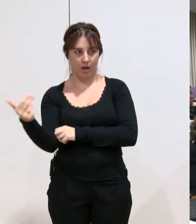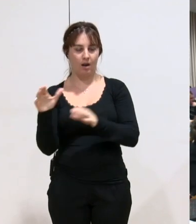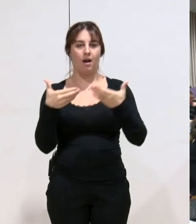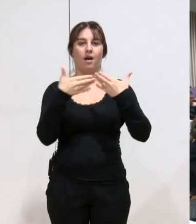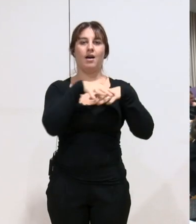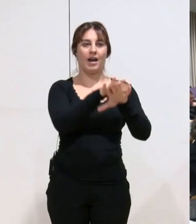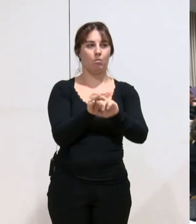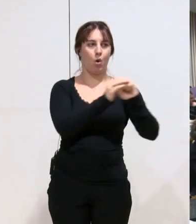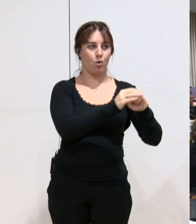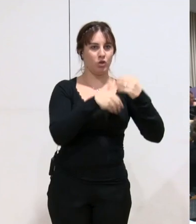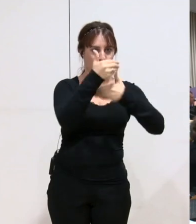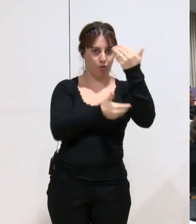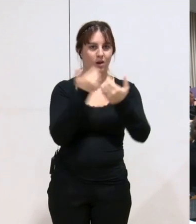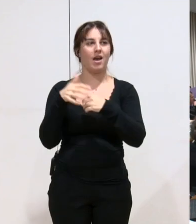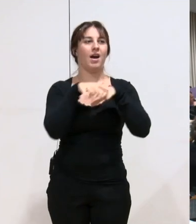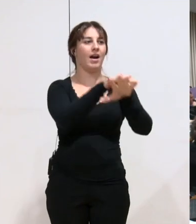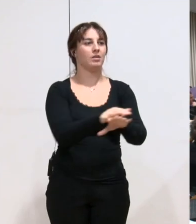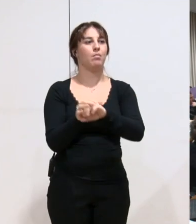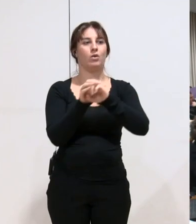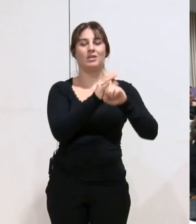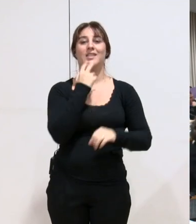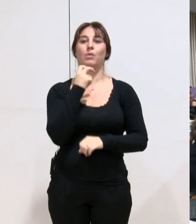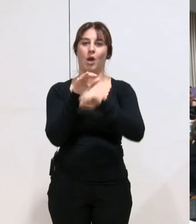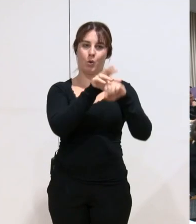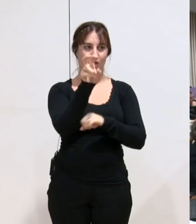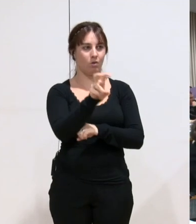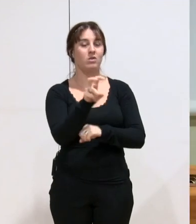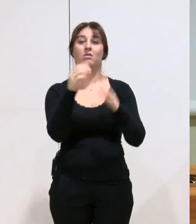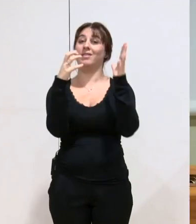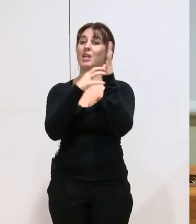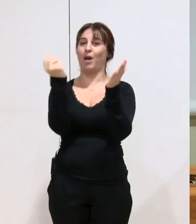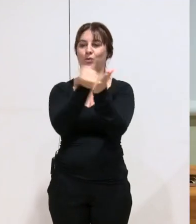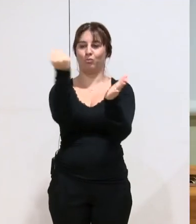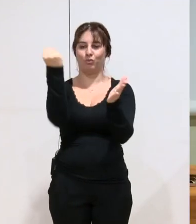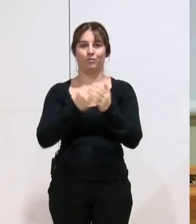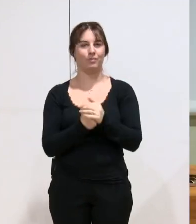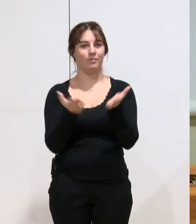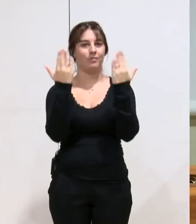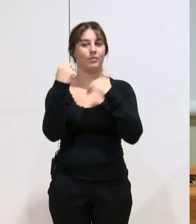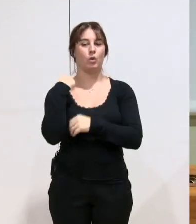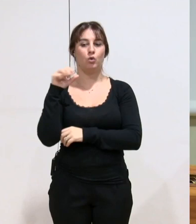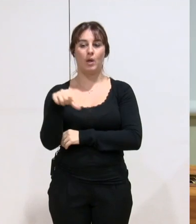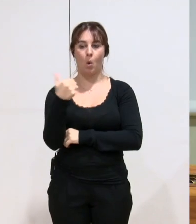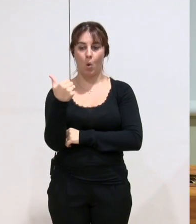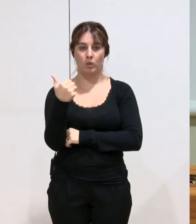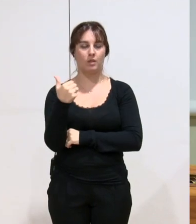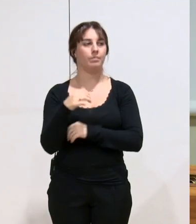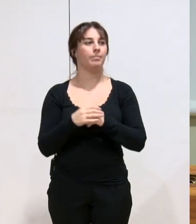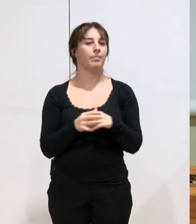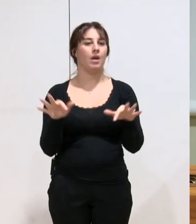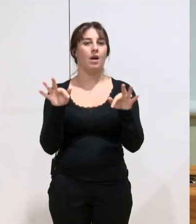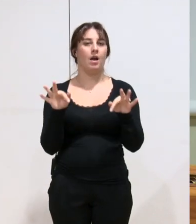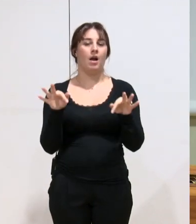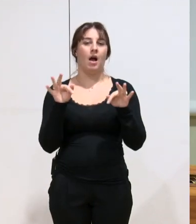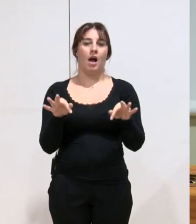Rassemblement de gauche et de progrès, Rassemblement citoyen de la gauche et des écologistes, délibération adoptée. La délibération numéro 11, elle porte sur